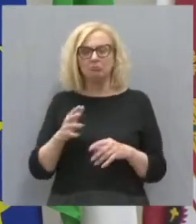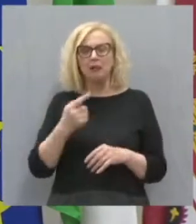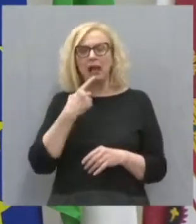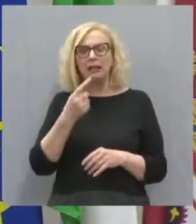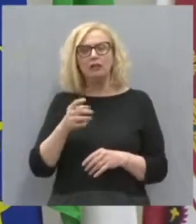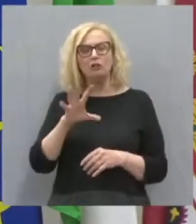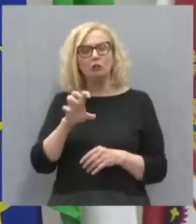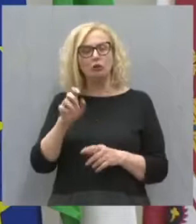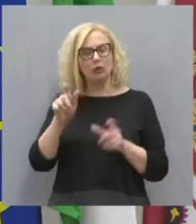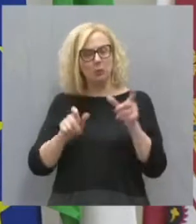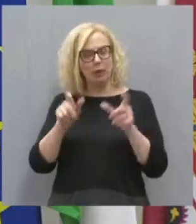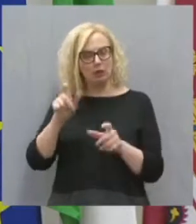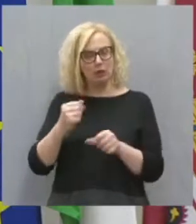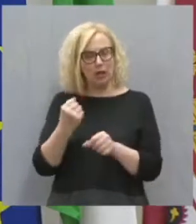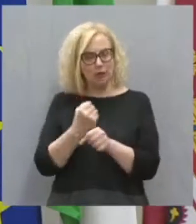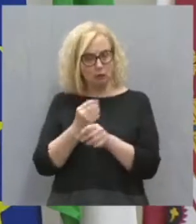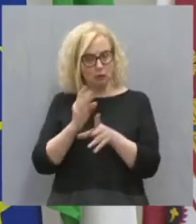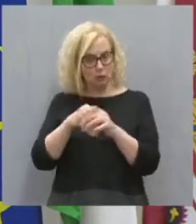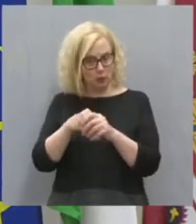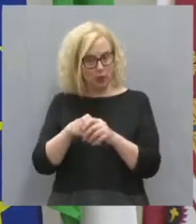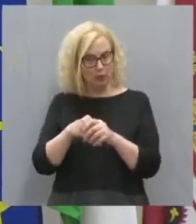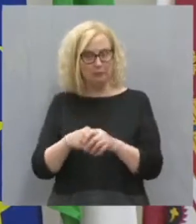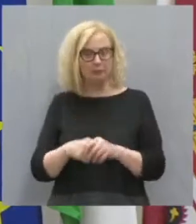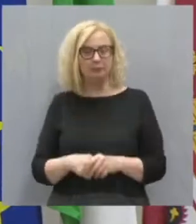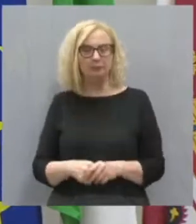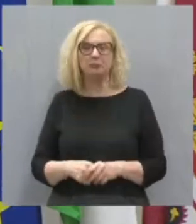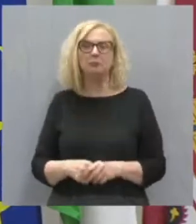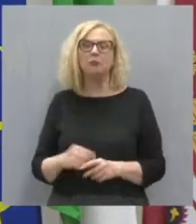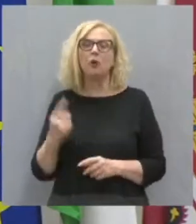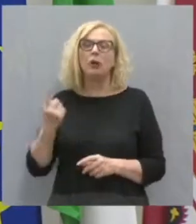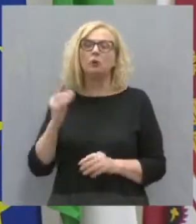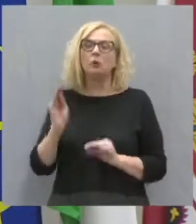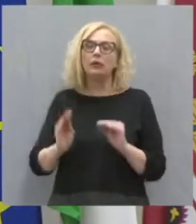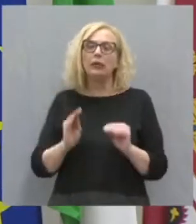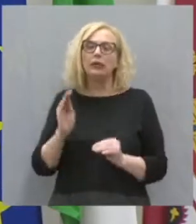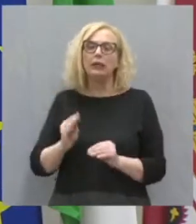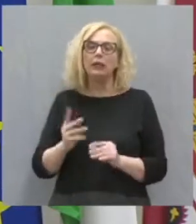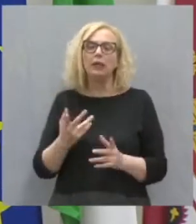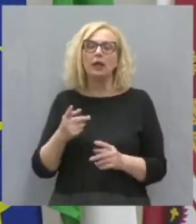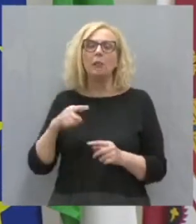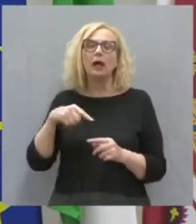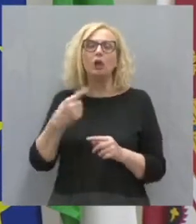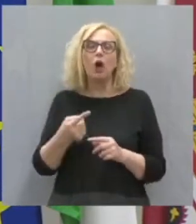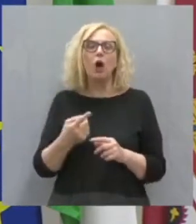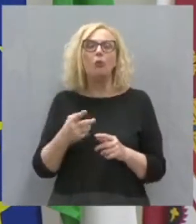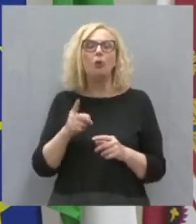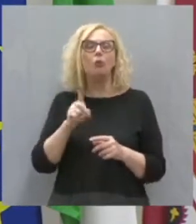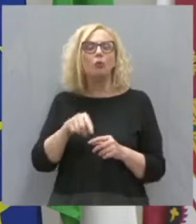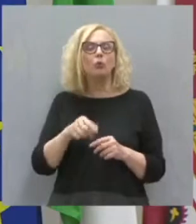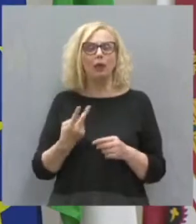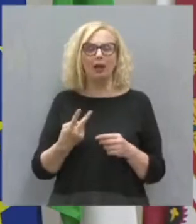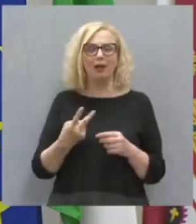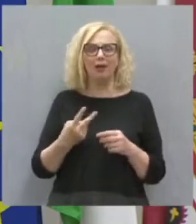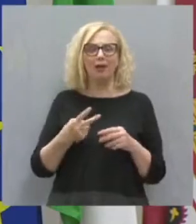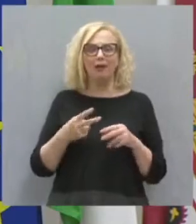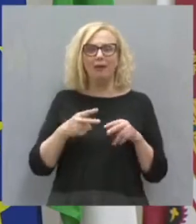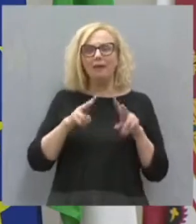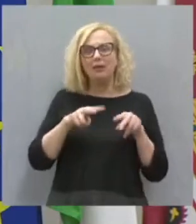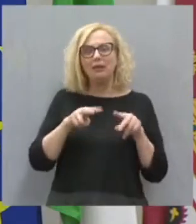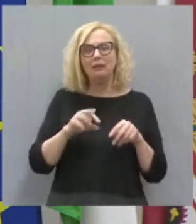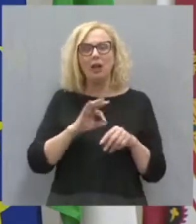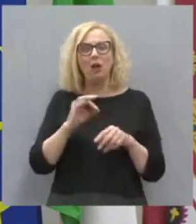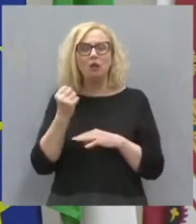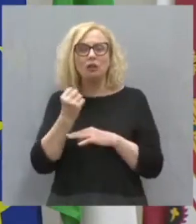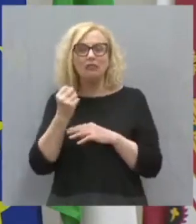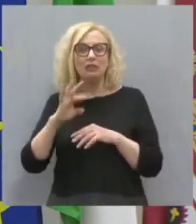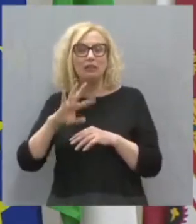stimati operatori coinvolti che qualcuno ci chiede però se questo non avrà ripercussioni su visite o servizi che